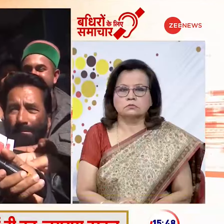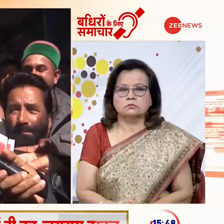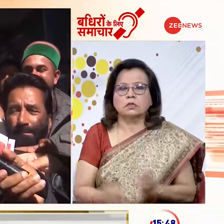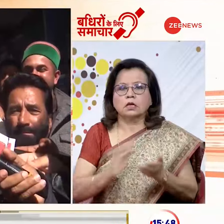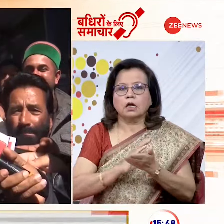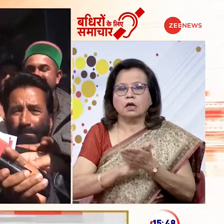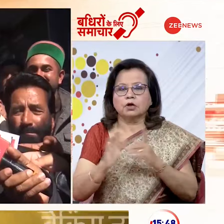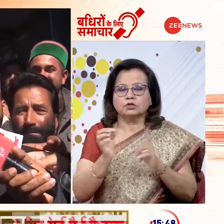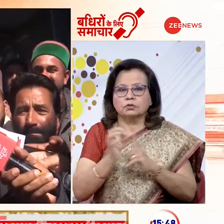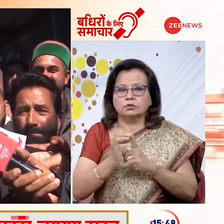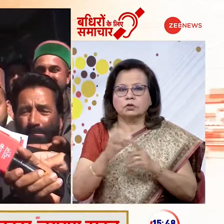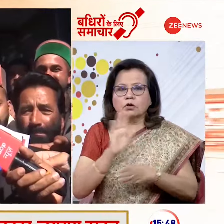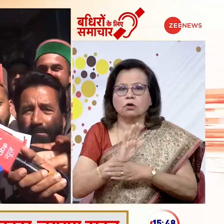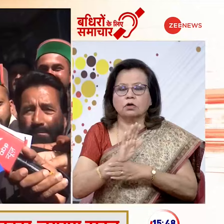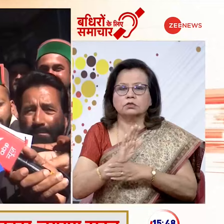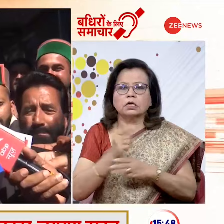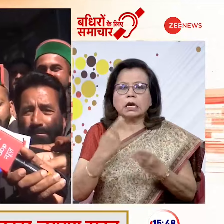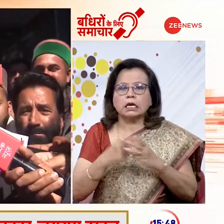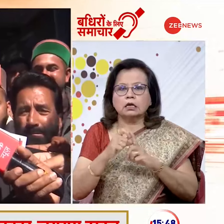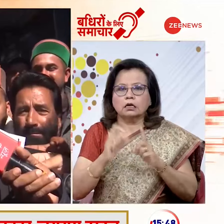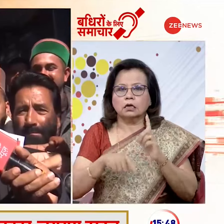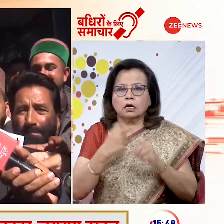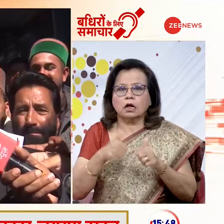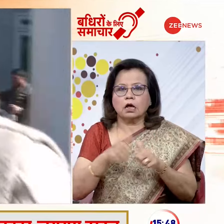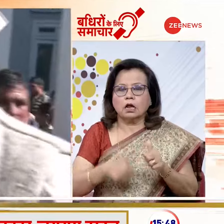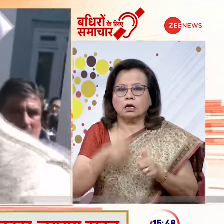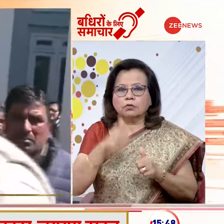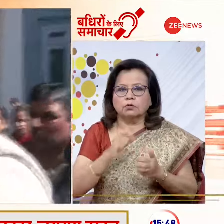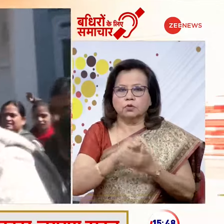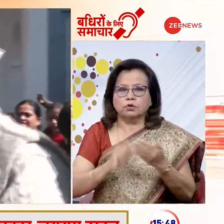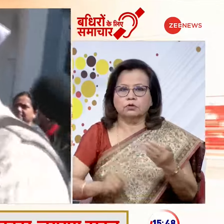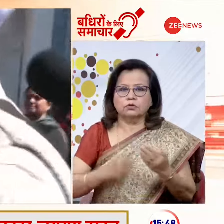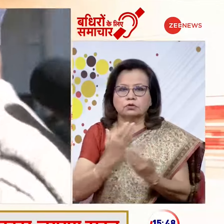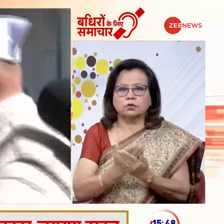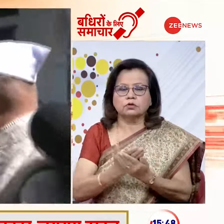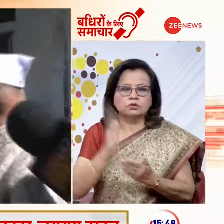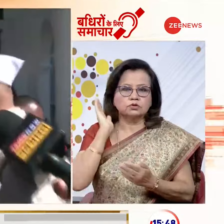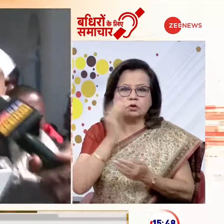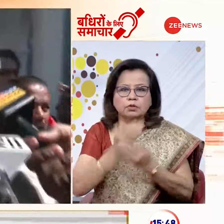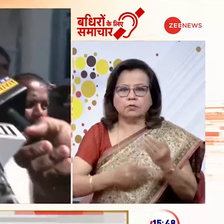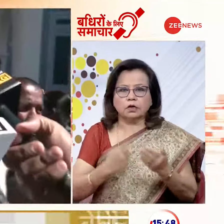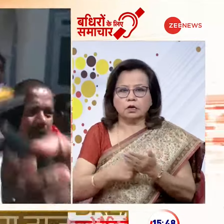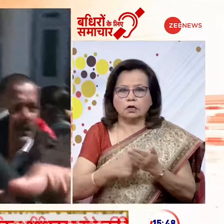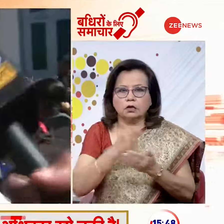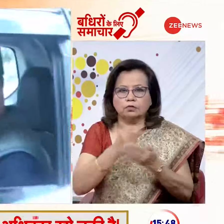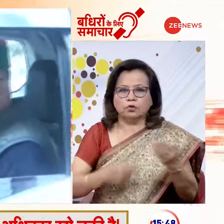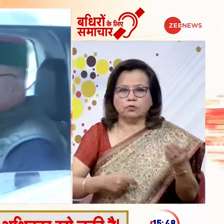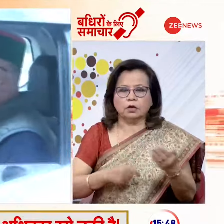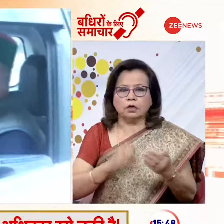हिमाचल प्रदेश पर कॉंग्रेस परिविक्षकों ने आला कमान को रिपोर्ट सौंपी सुत्रों के मुताबिक